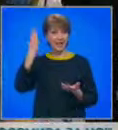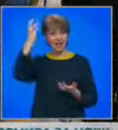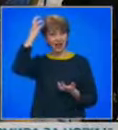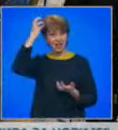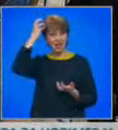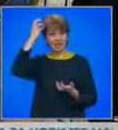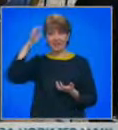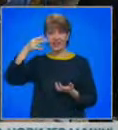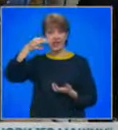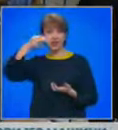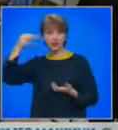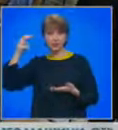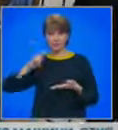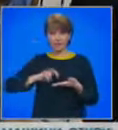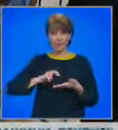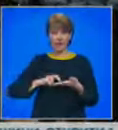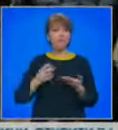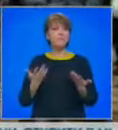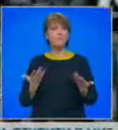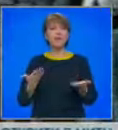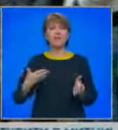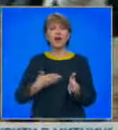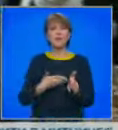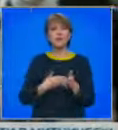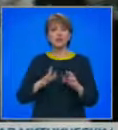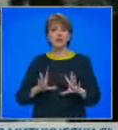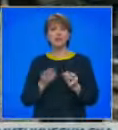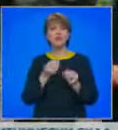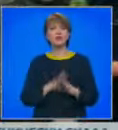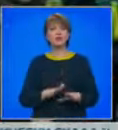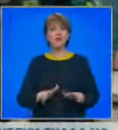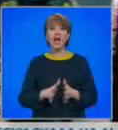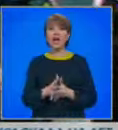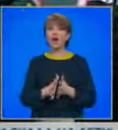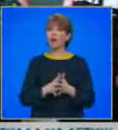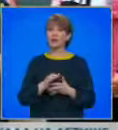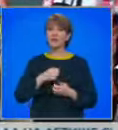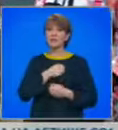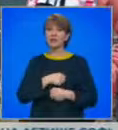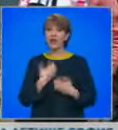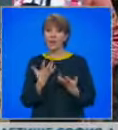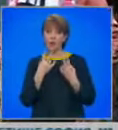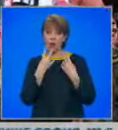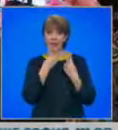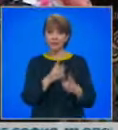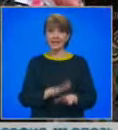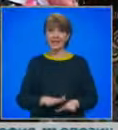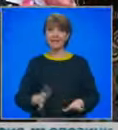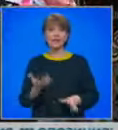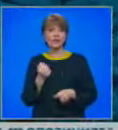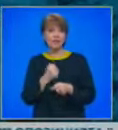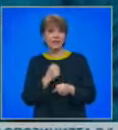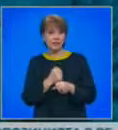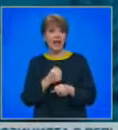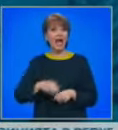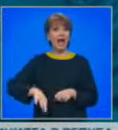COVID, не върлува. Каква е причината да започнат от децата? Хората все пак се притесняват, че няма кой да гледа децата им докато работят и че качеството на